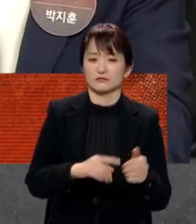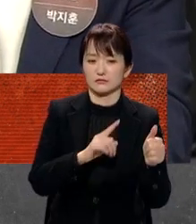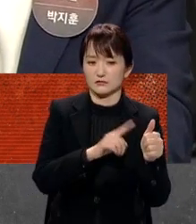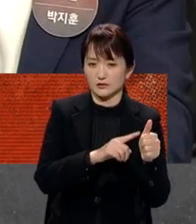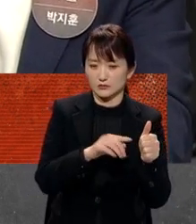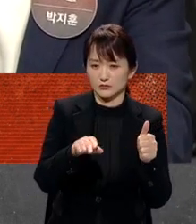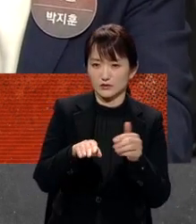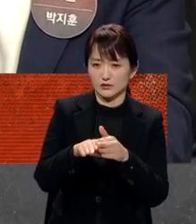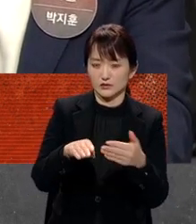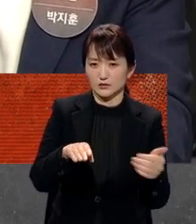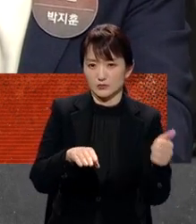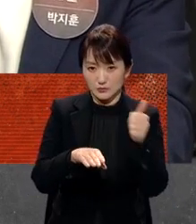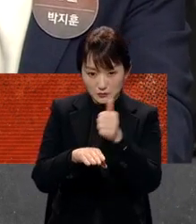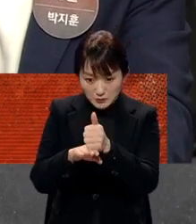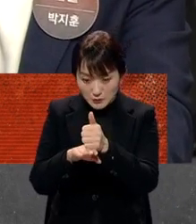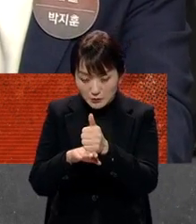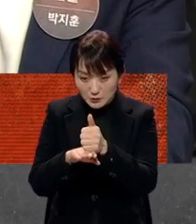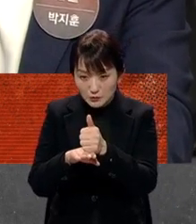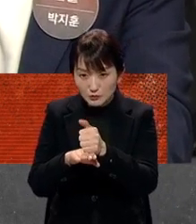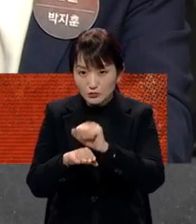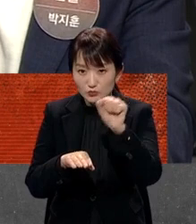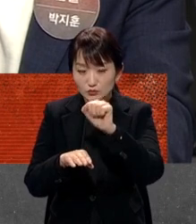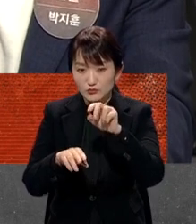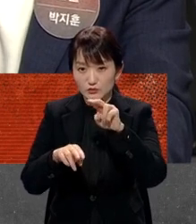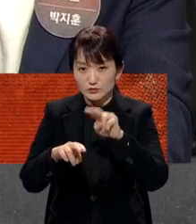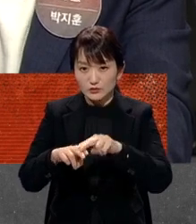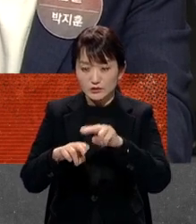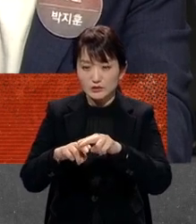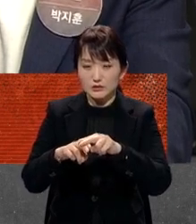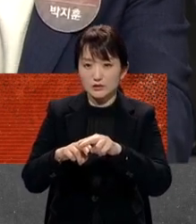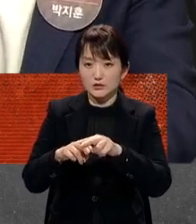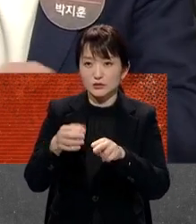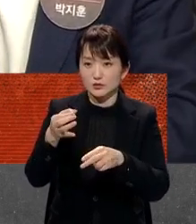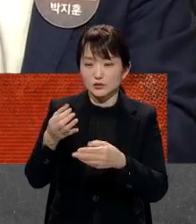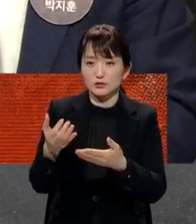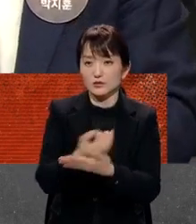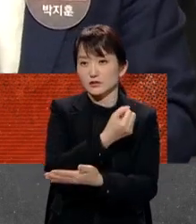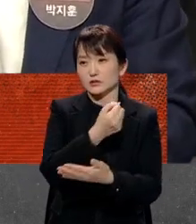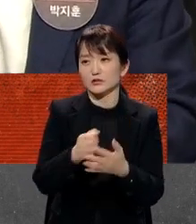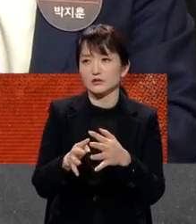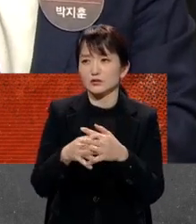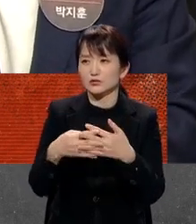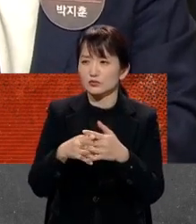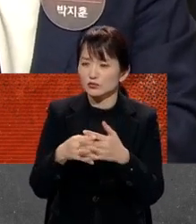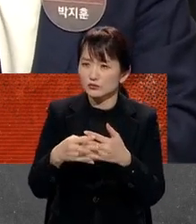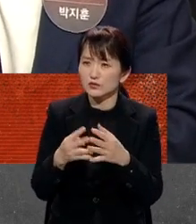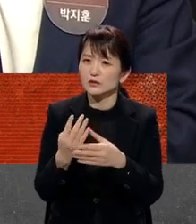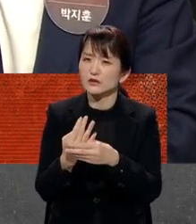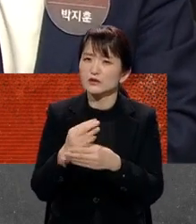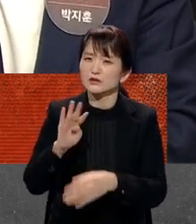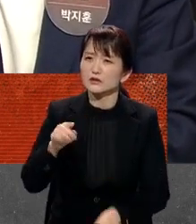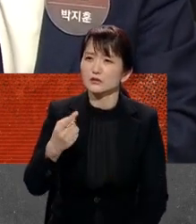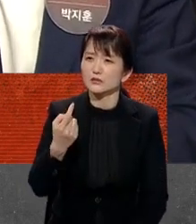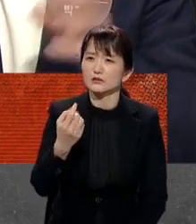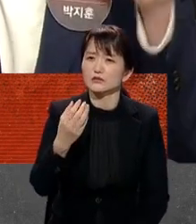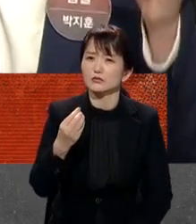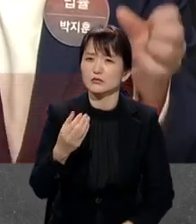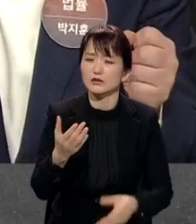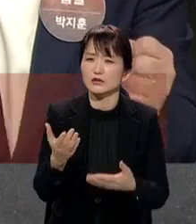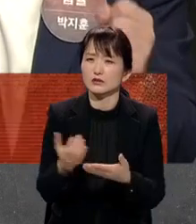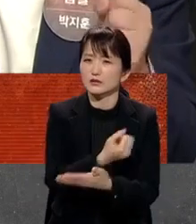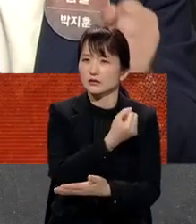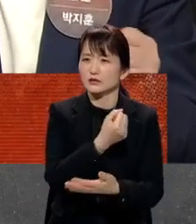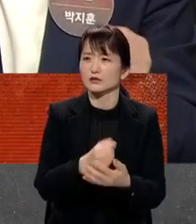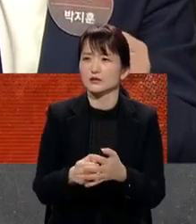돈을 차량 털이 빈 차량을 돈을 가져갔는데 수표하고 현금을 한 410만 원 정도 가져갔다고 합니다. 아유.